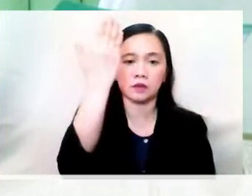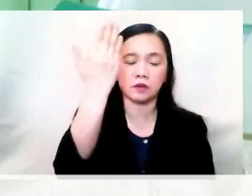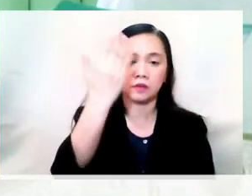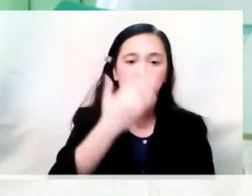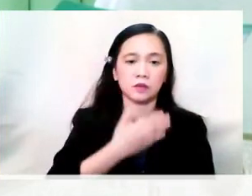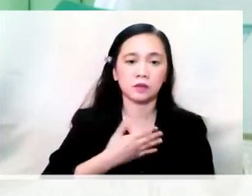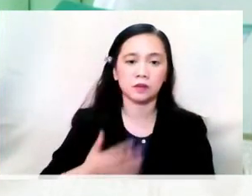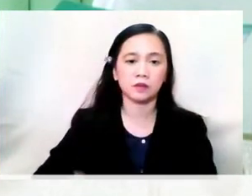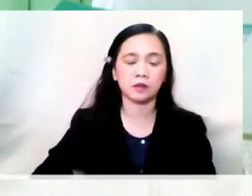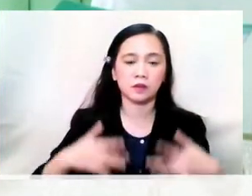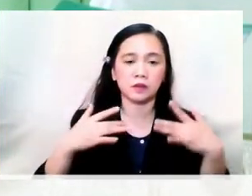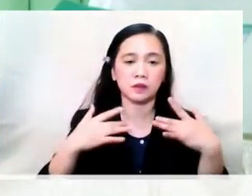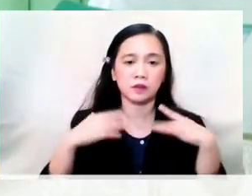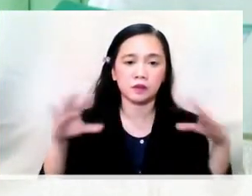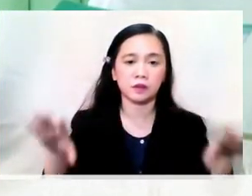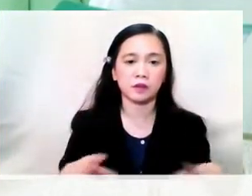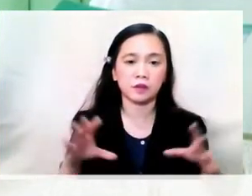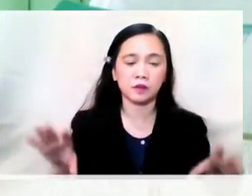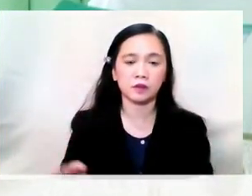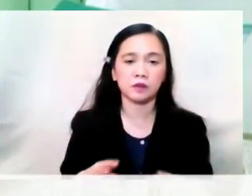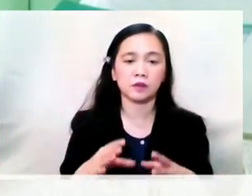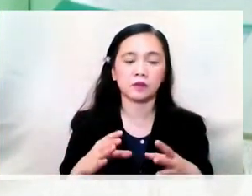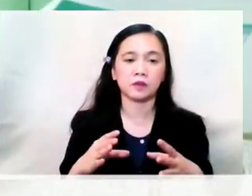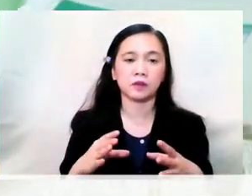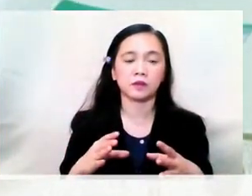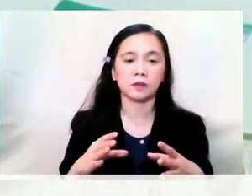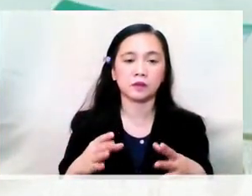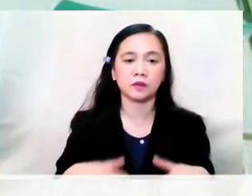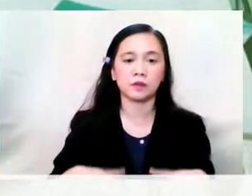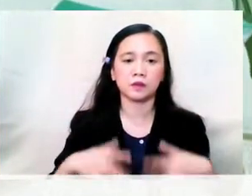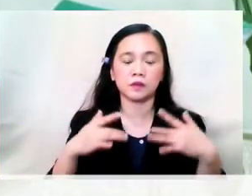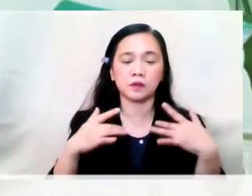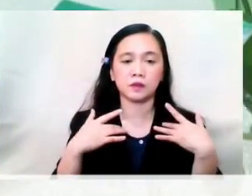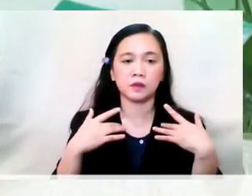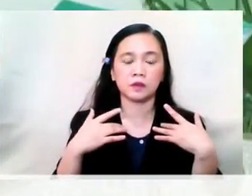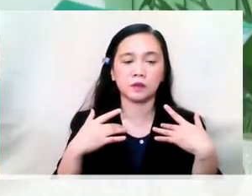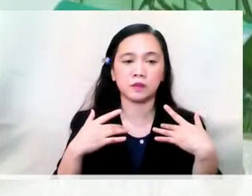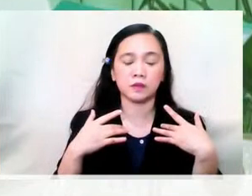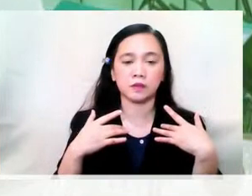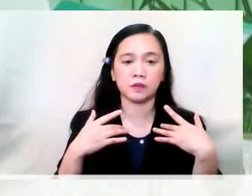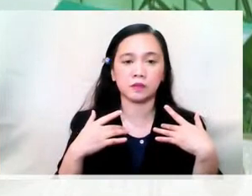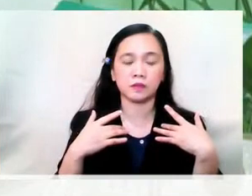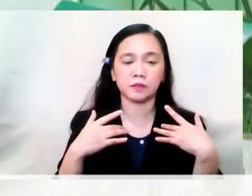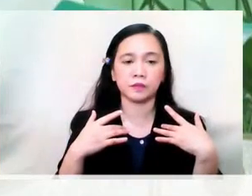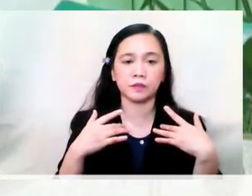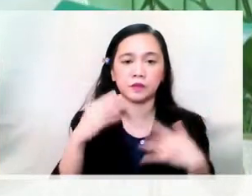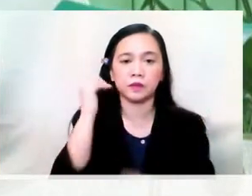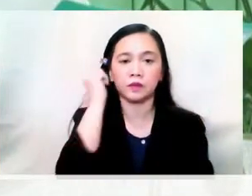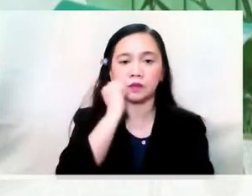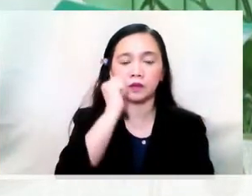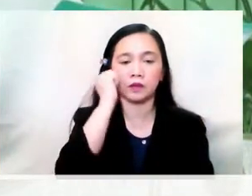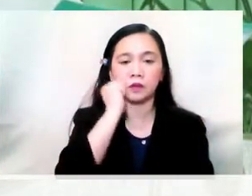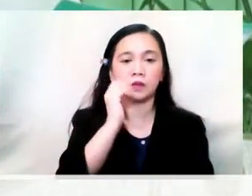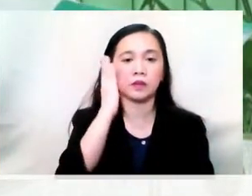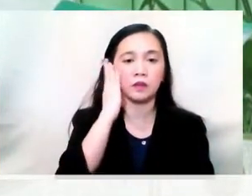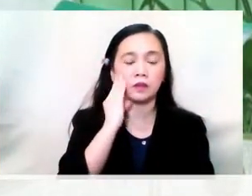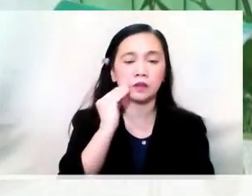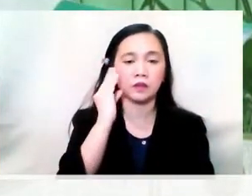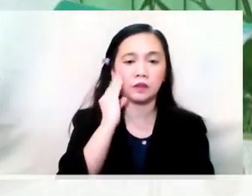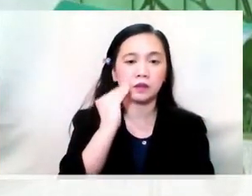buhay, pagkilos at pag-iral. Sa pamumuhay namin araw-araw, tinatamasa namin ang